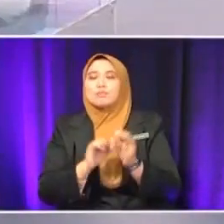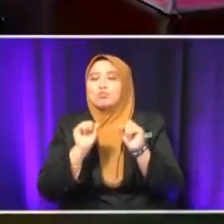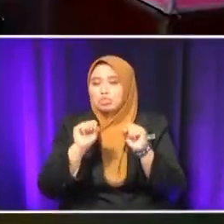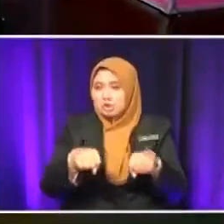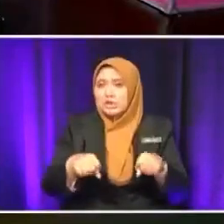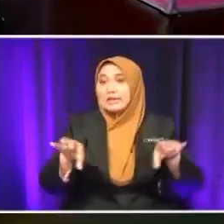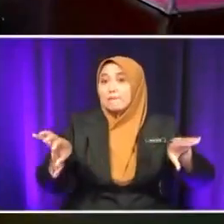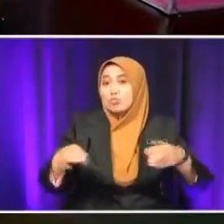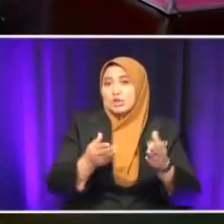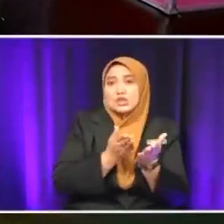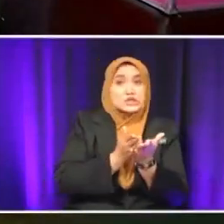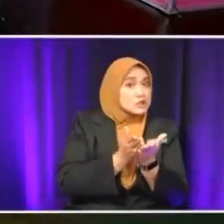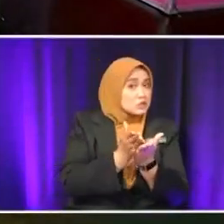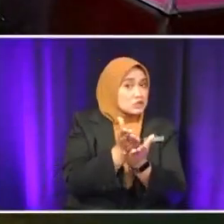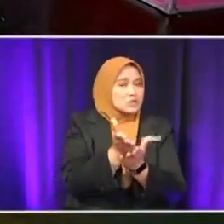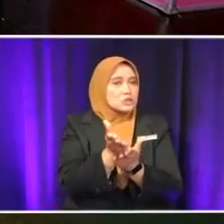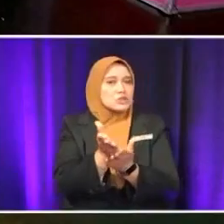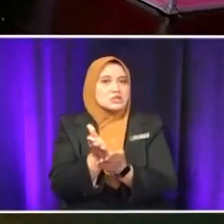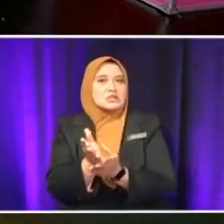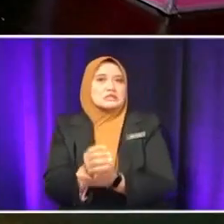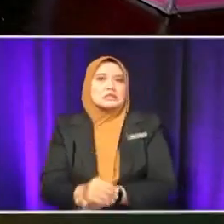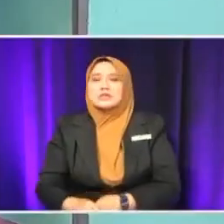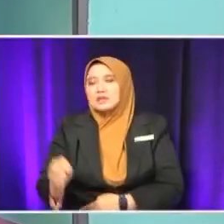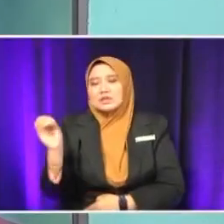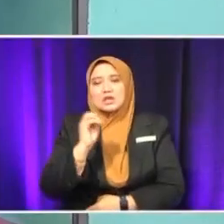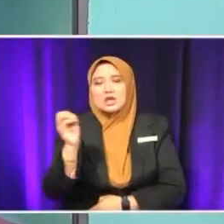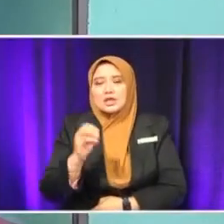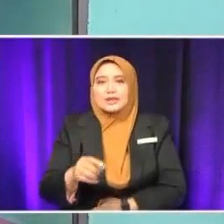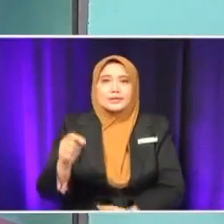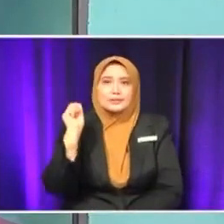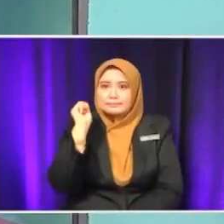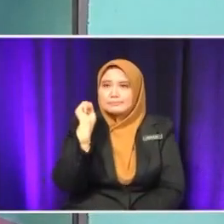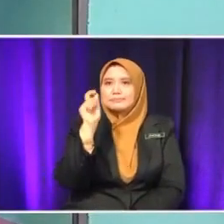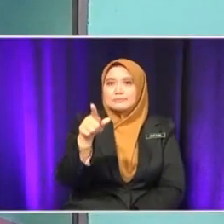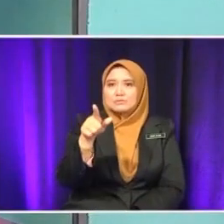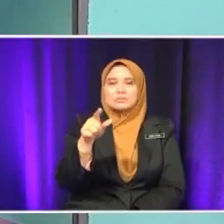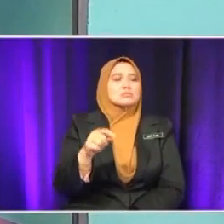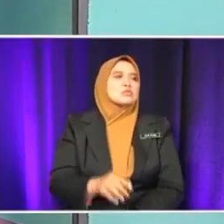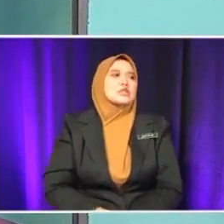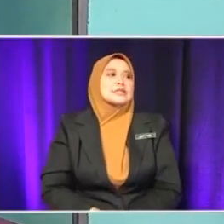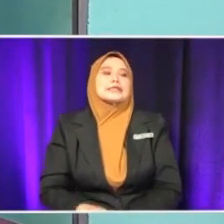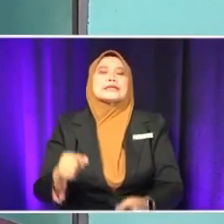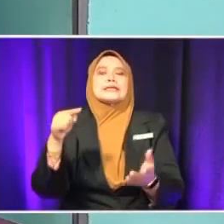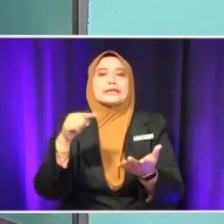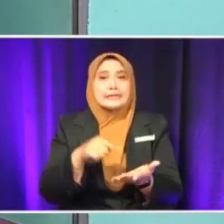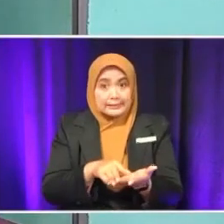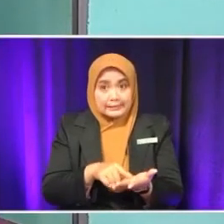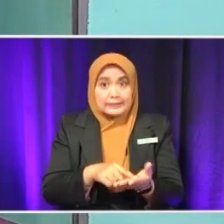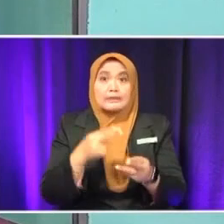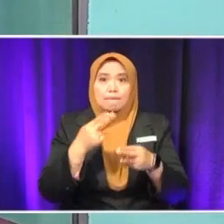buat terus tanpa meletakkan anak panah. Jadi ini adalah graf tak terarah. Okey, macam